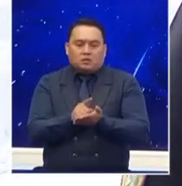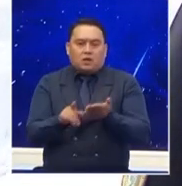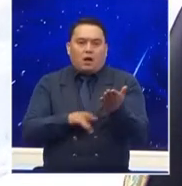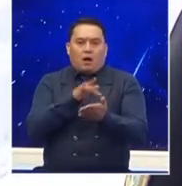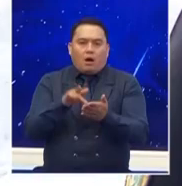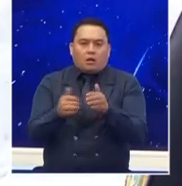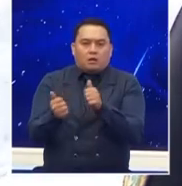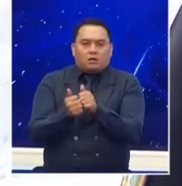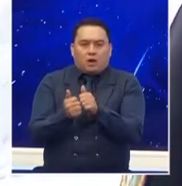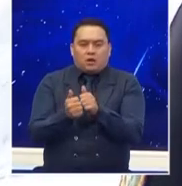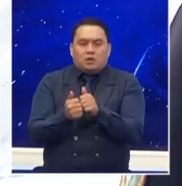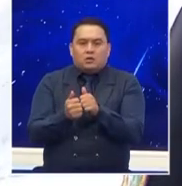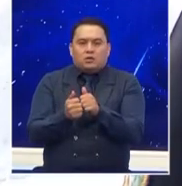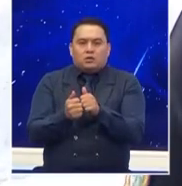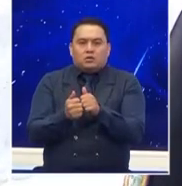аумағында орналасқан жағдай